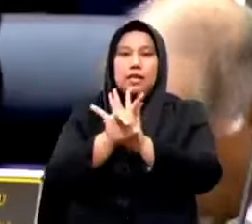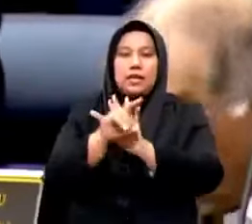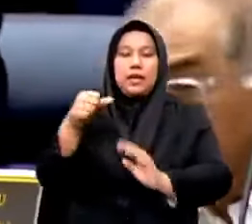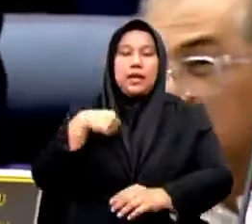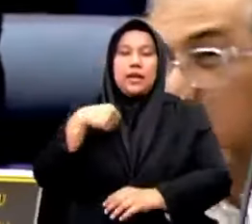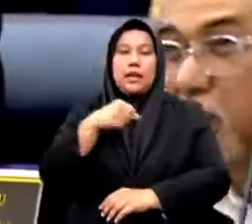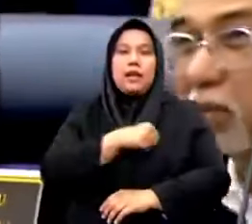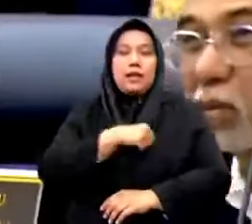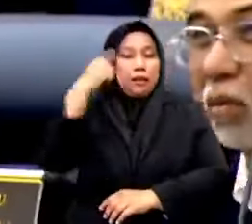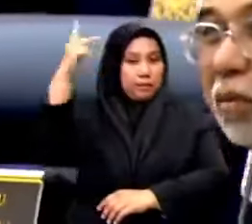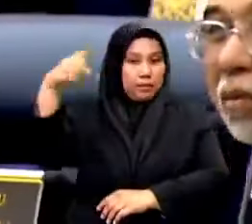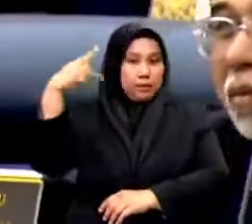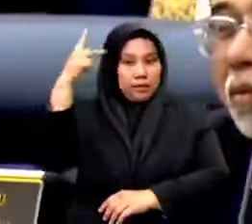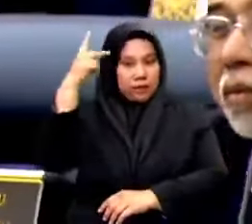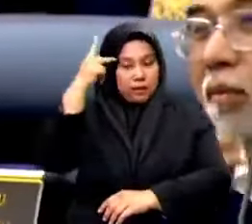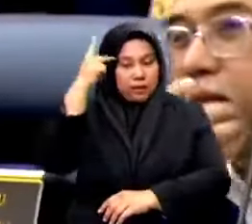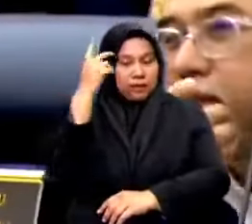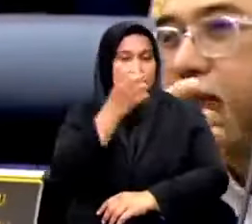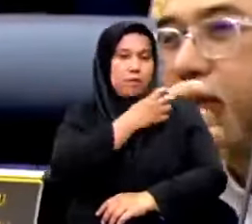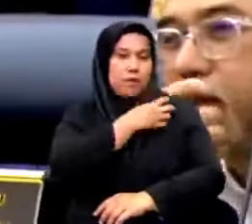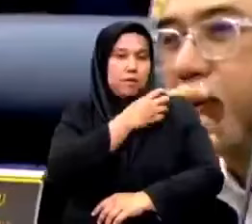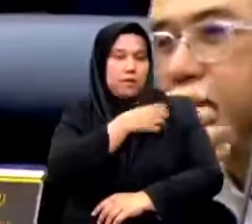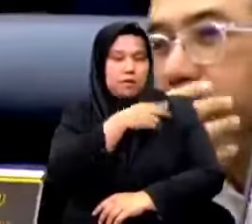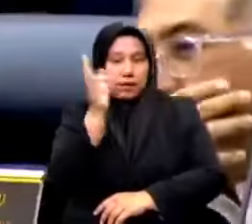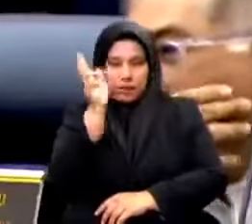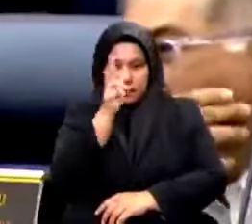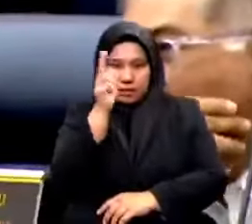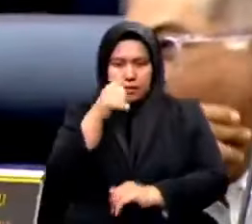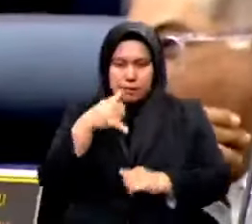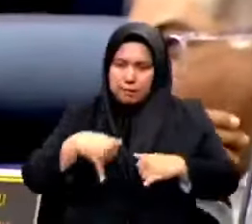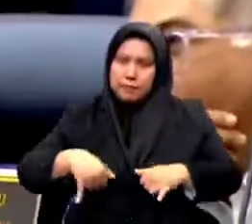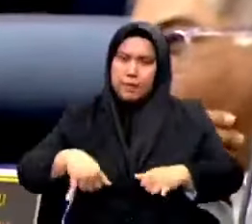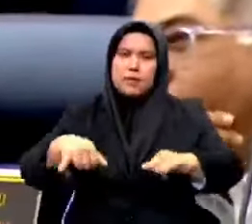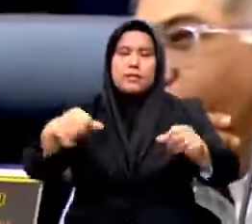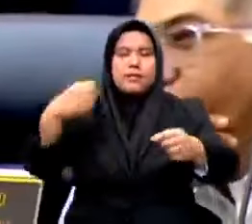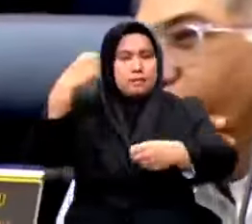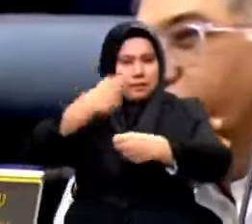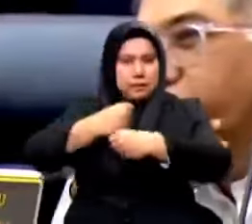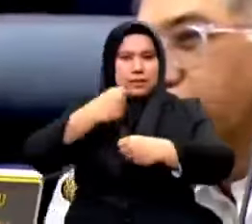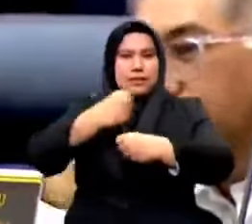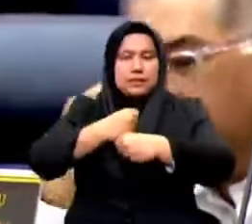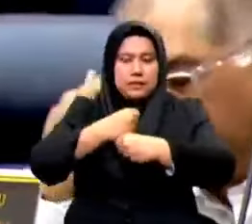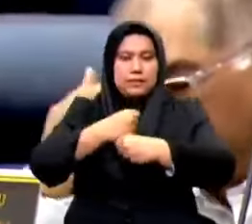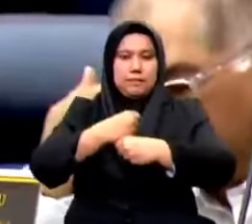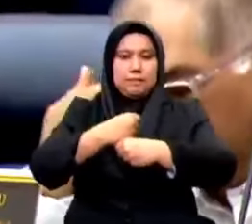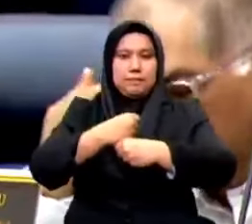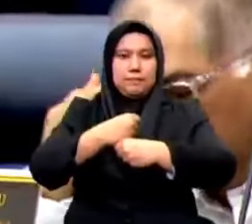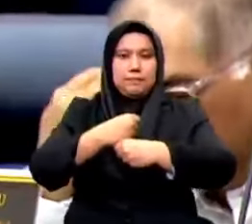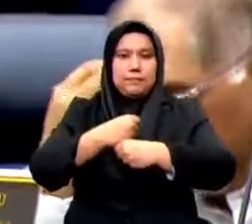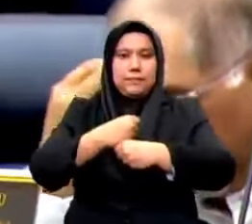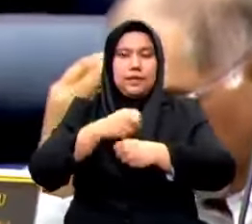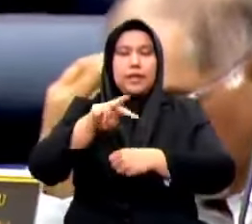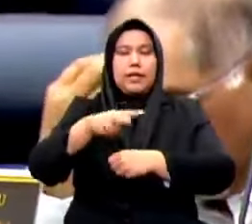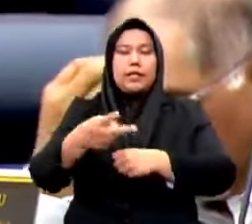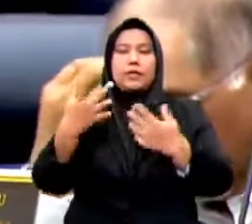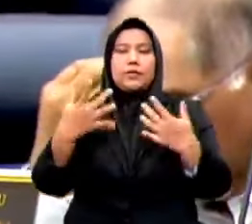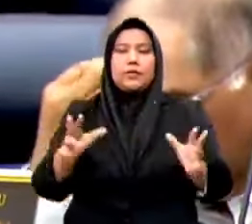politik ataupun pegawai-pegawai kerajaan yang masih bertugas ataupun yang telah bersara terima